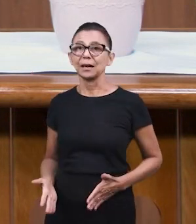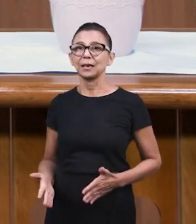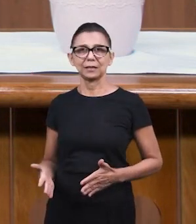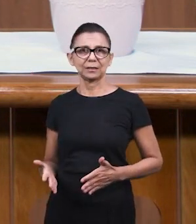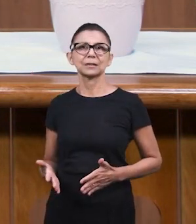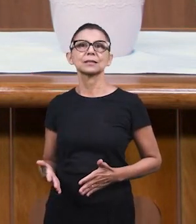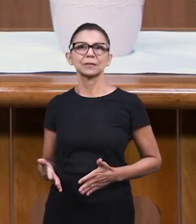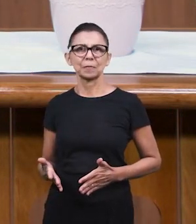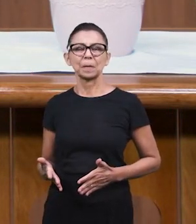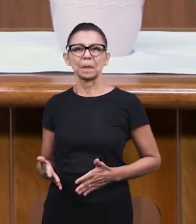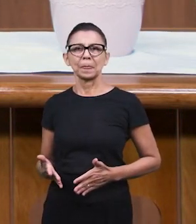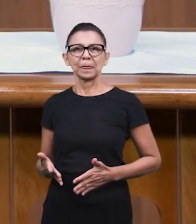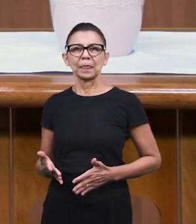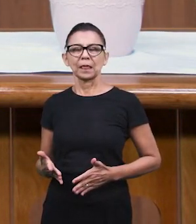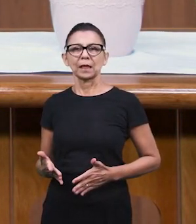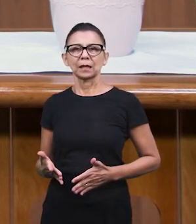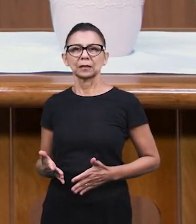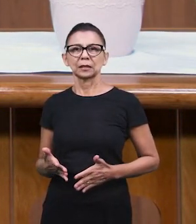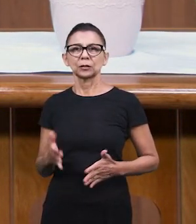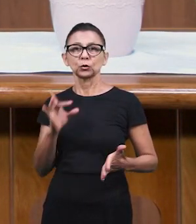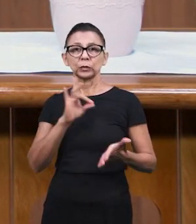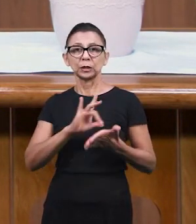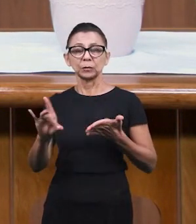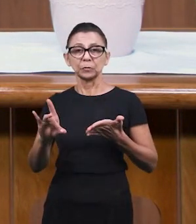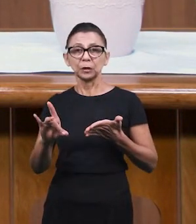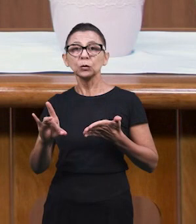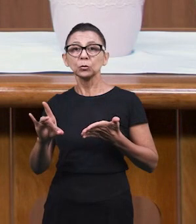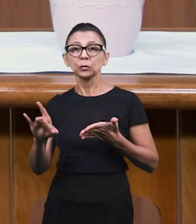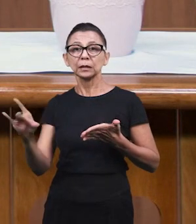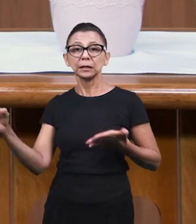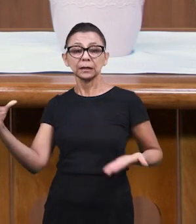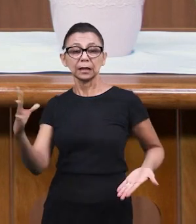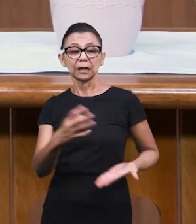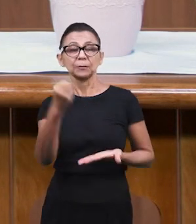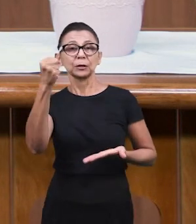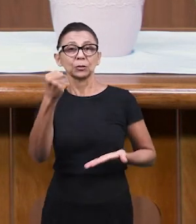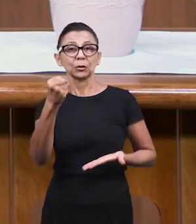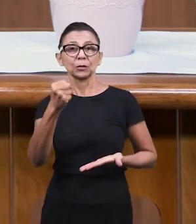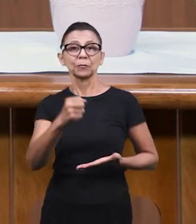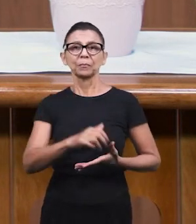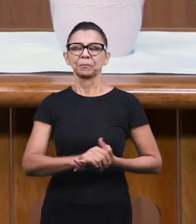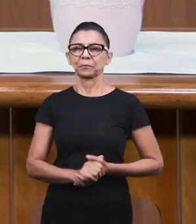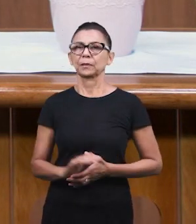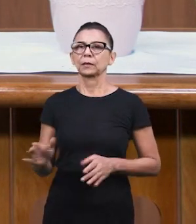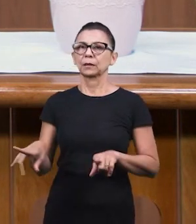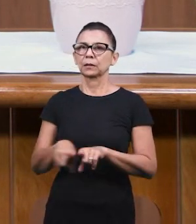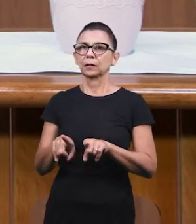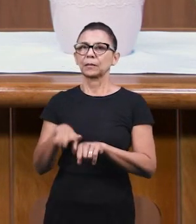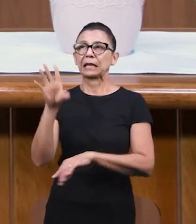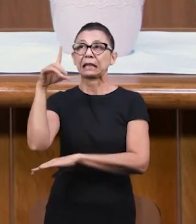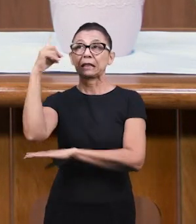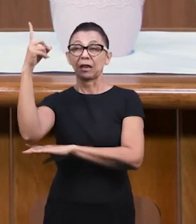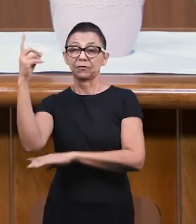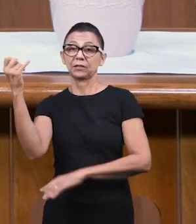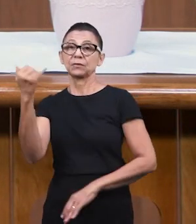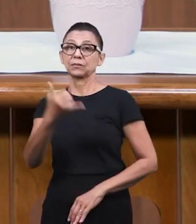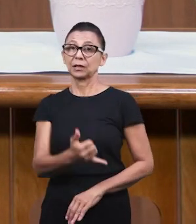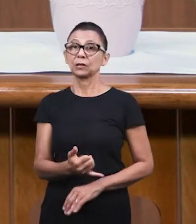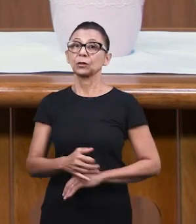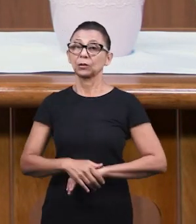избавленные Господом, которых избавил Он от руки враги. И царь Давид однажды сказал: